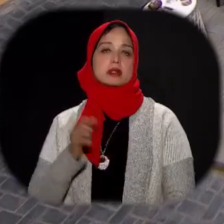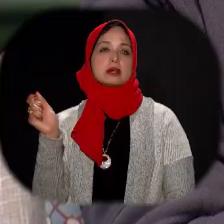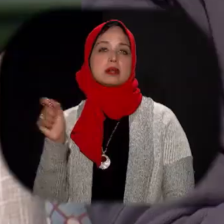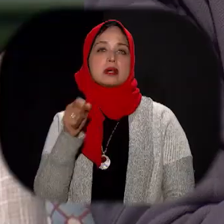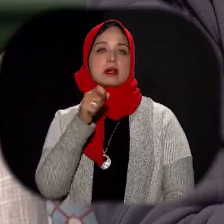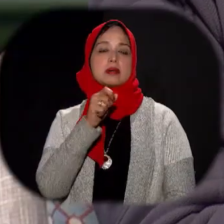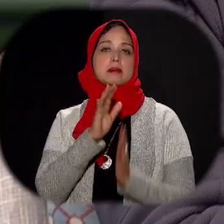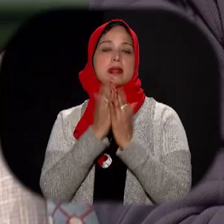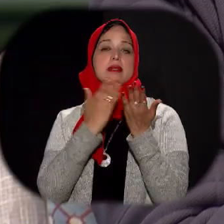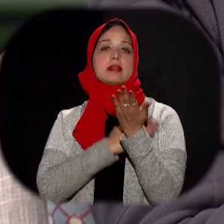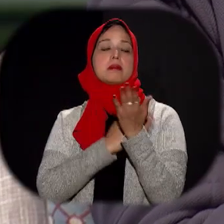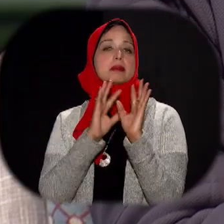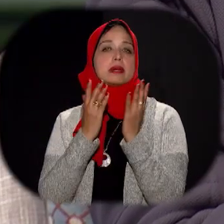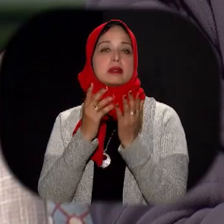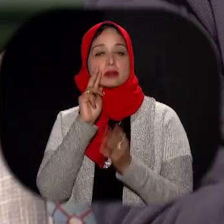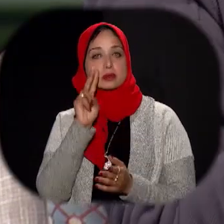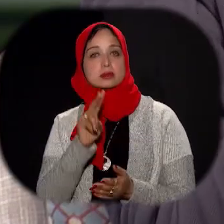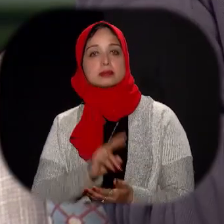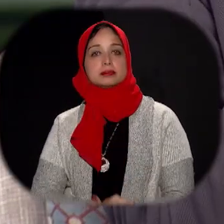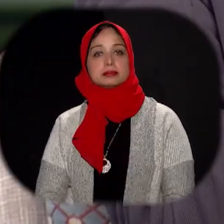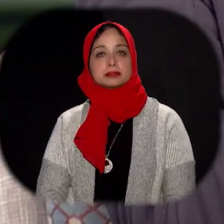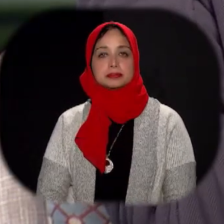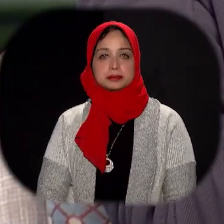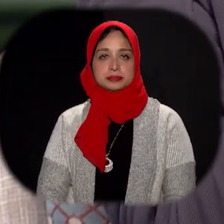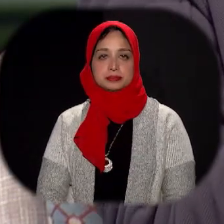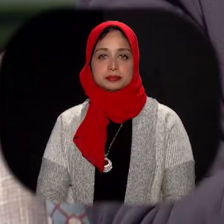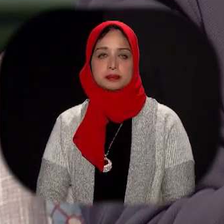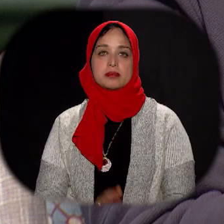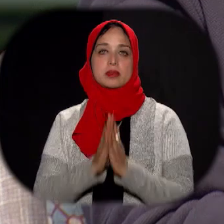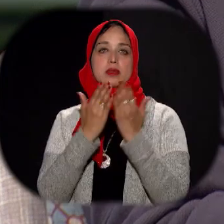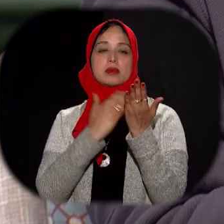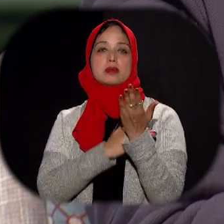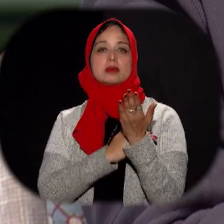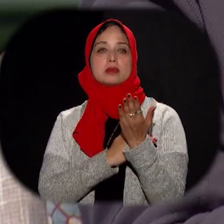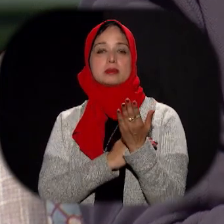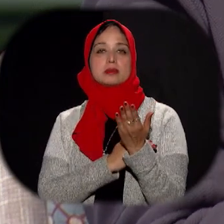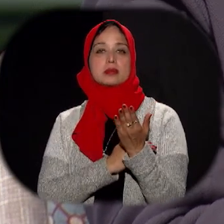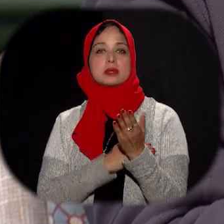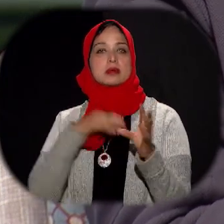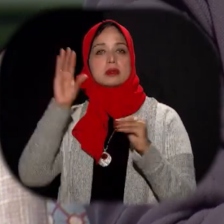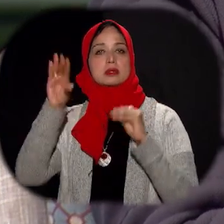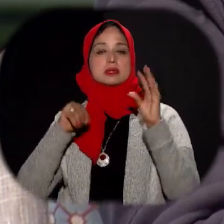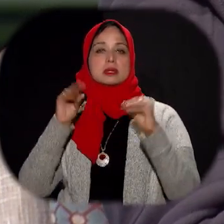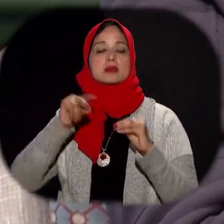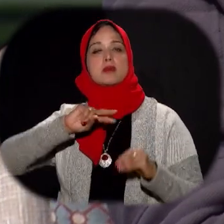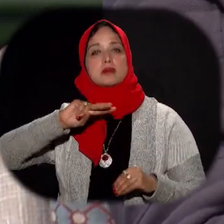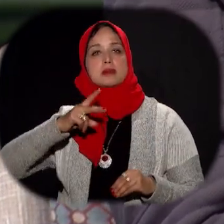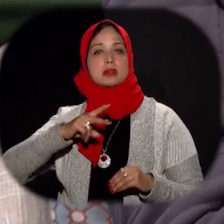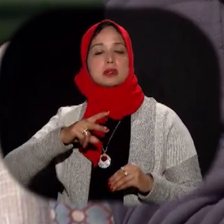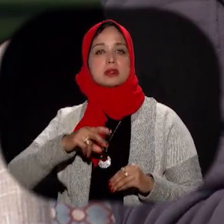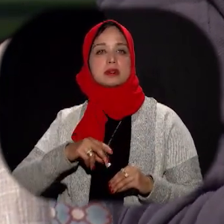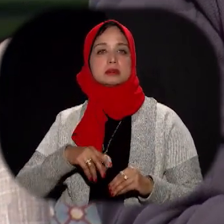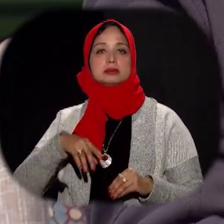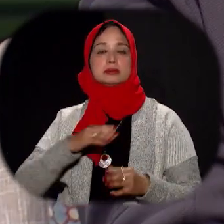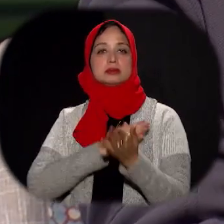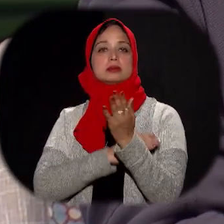يعني الكتب اللي بتتعمل هل هي كتب روايات ولا كتب